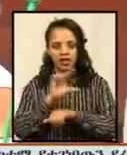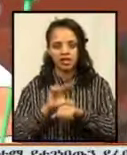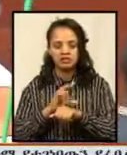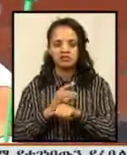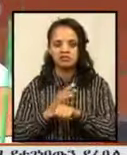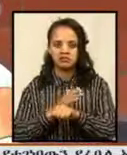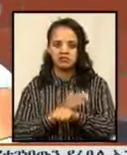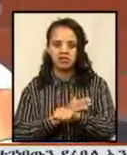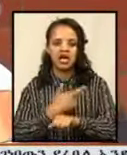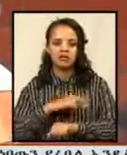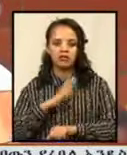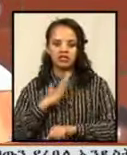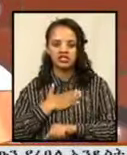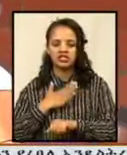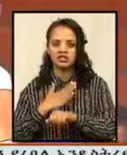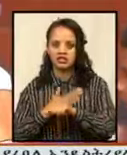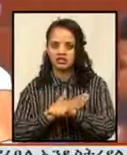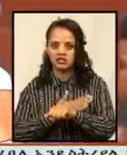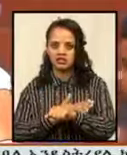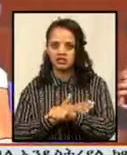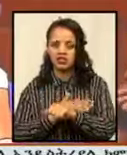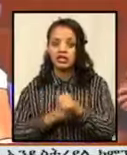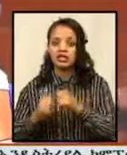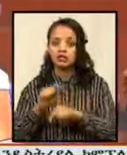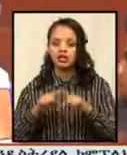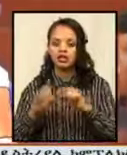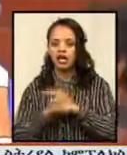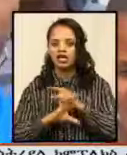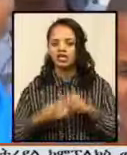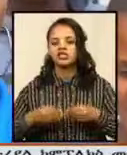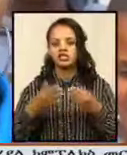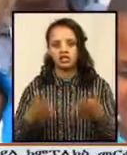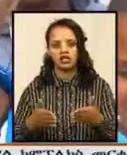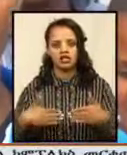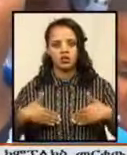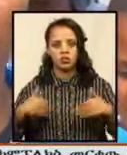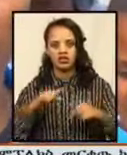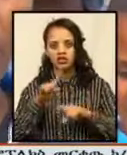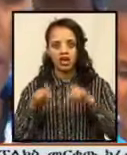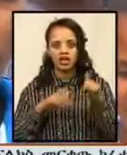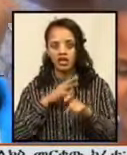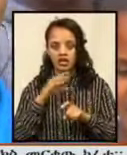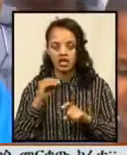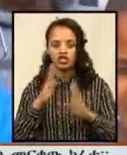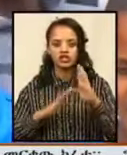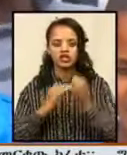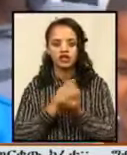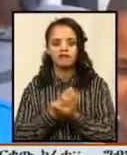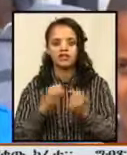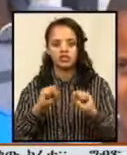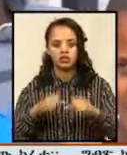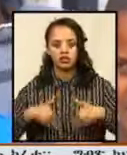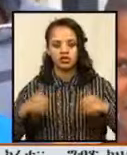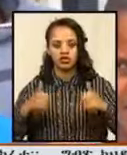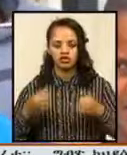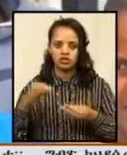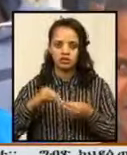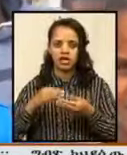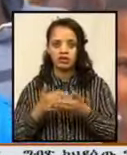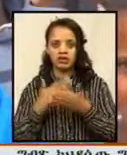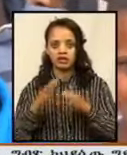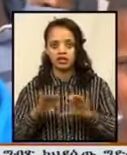እናዳብራለን፣ ሃይማኖታችን እናዳብራለን። ቅድማ ግን ለሀገራችን እንሰጣለን። ወጣት ጠያቂ ወጣትና ችግር ፈቺ ወጣትም ጭምር ለማፍራት